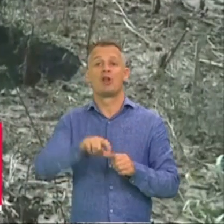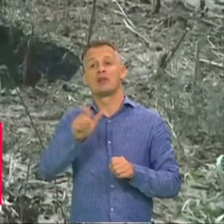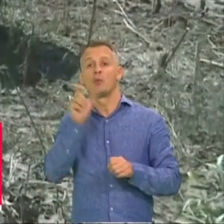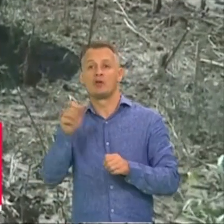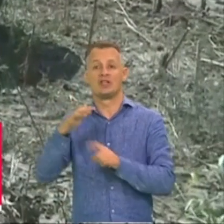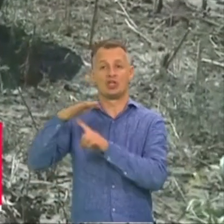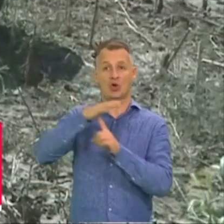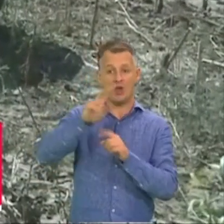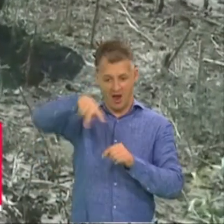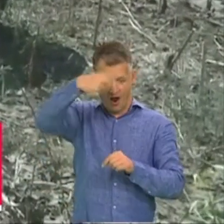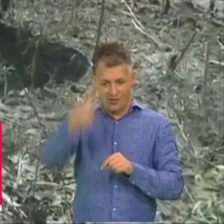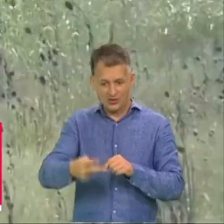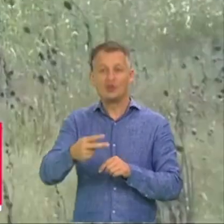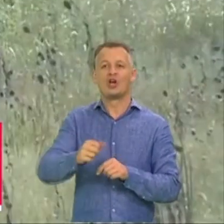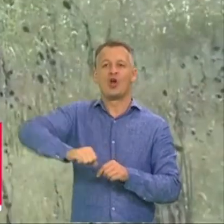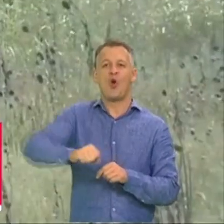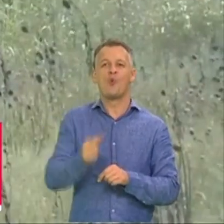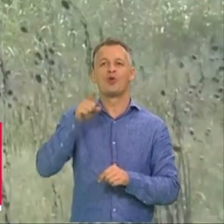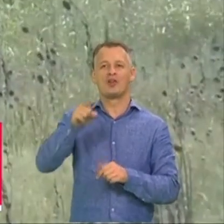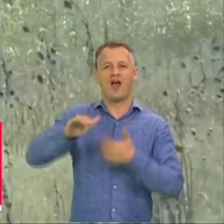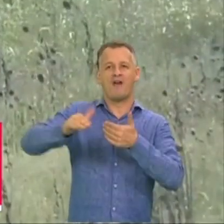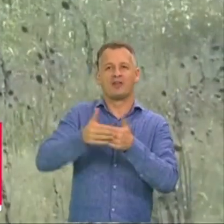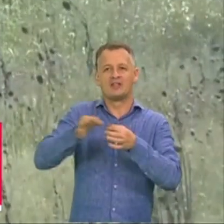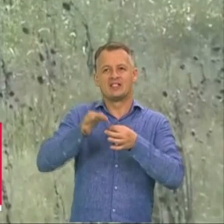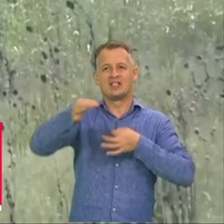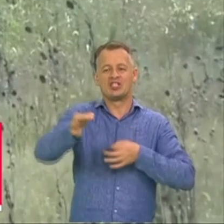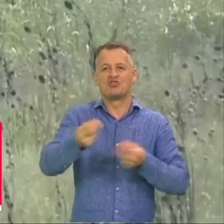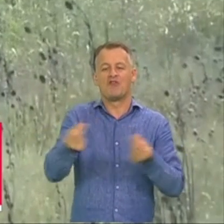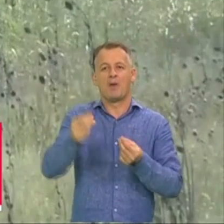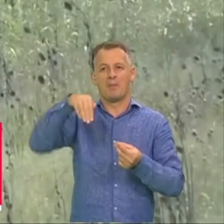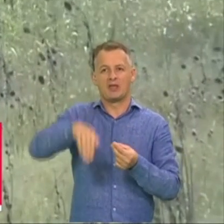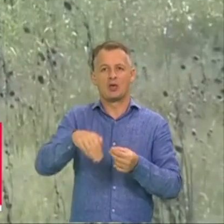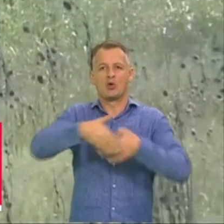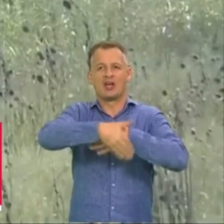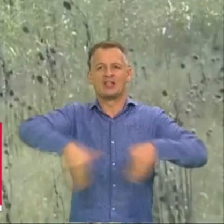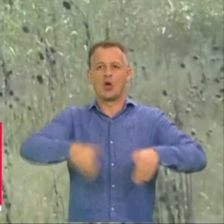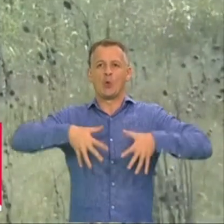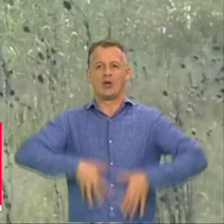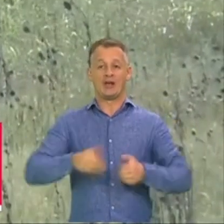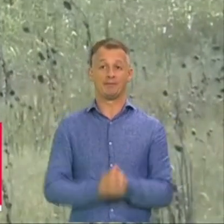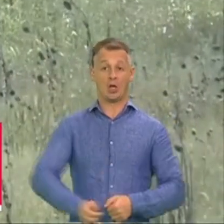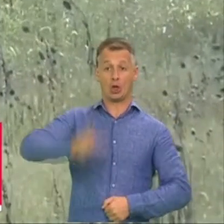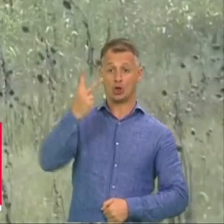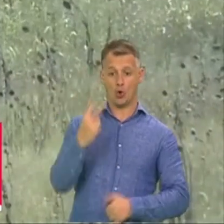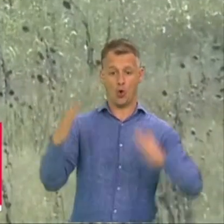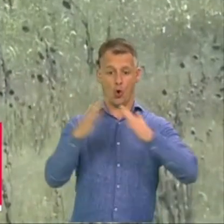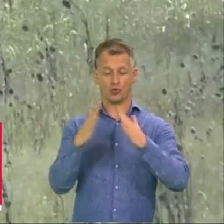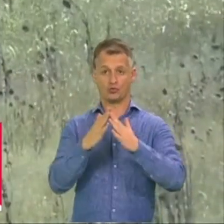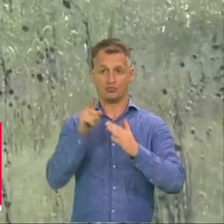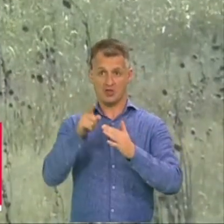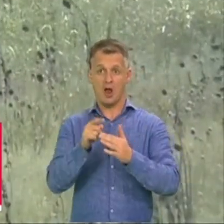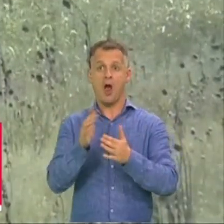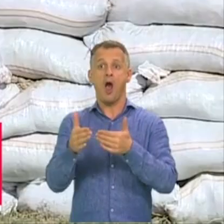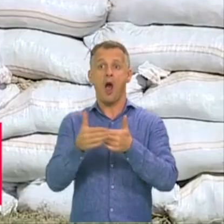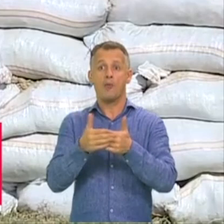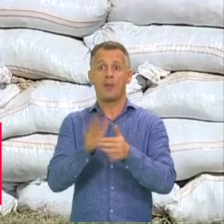două ori în Plauru, sat din comuna Ceatalchioi, aflată la doar câteva sute de metri de granița cu Ucraina. Cele două adăposturi sunt aproape finalizate și